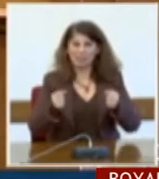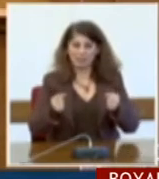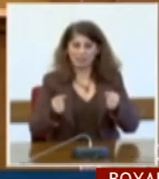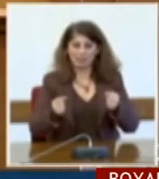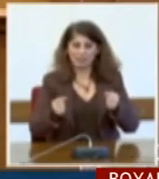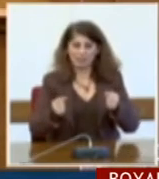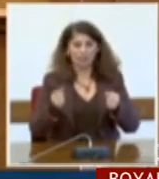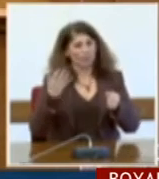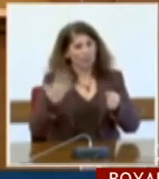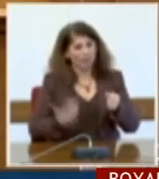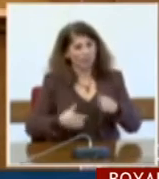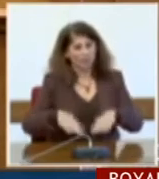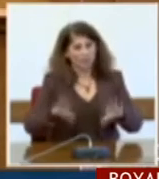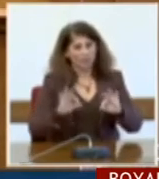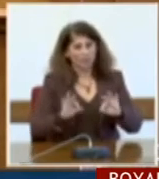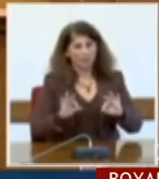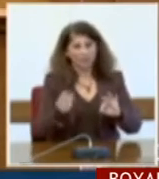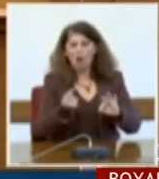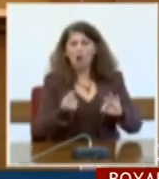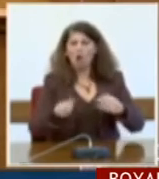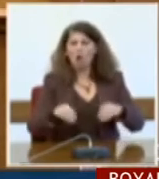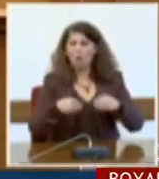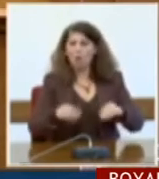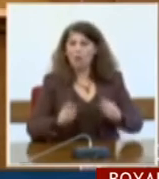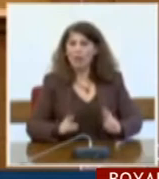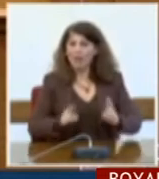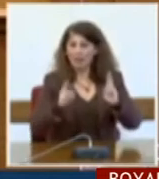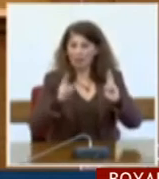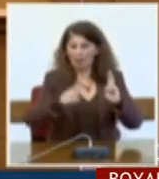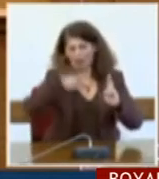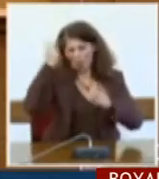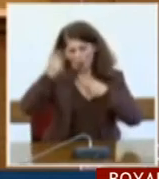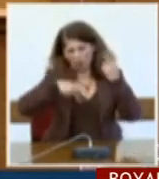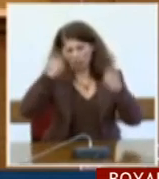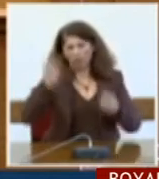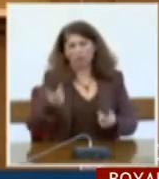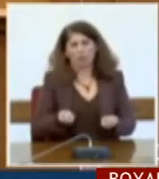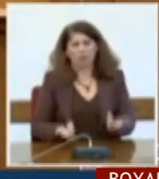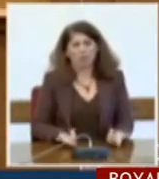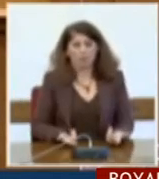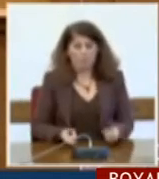έχετε αφήσει τα ολιγοπόλια στην ενέργεια να αλωνίζουν. Και παράλληλα,